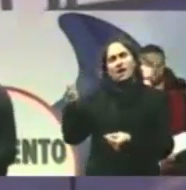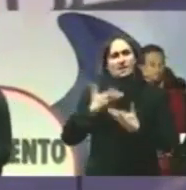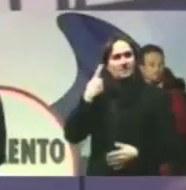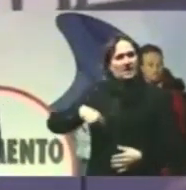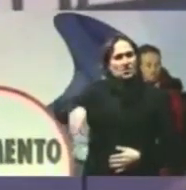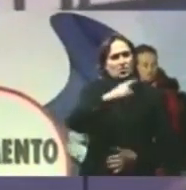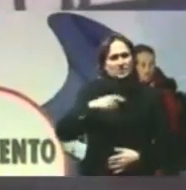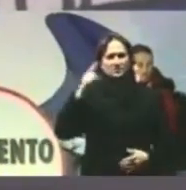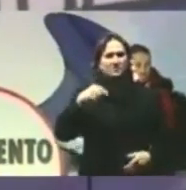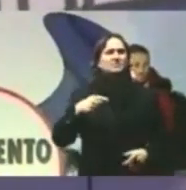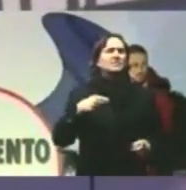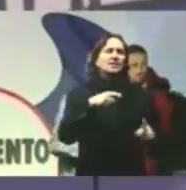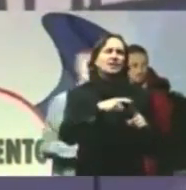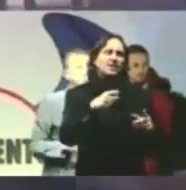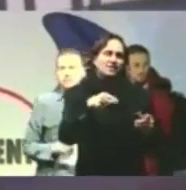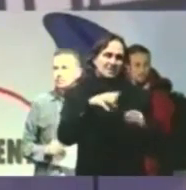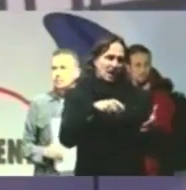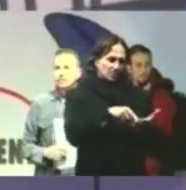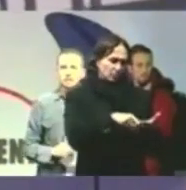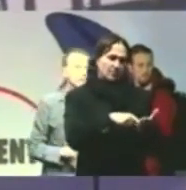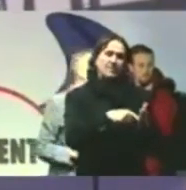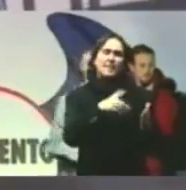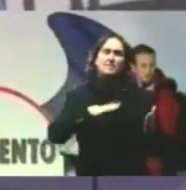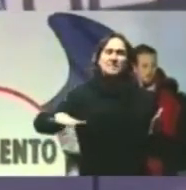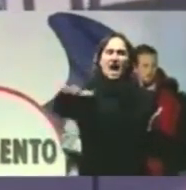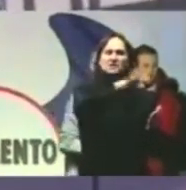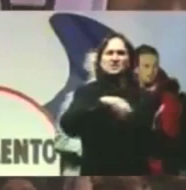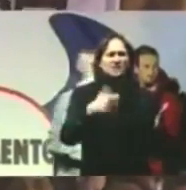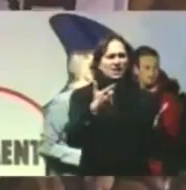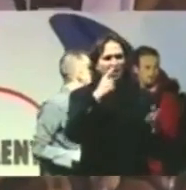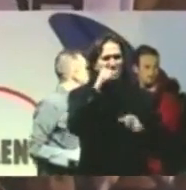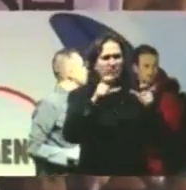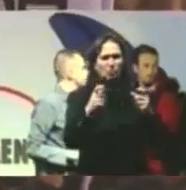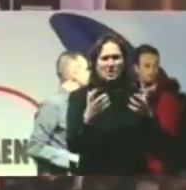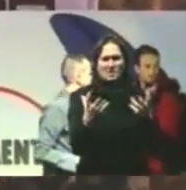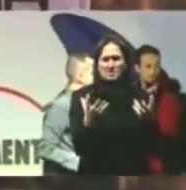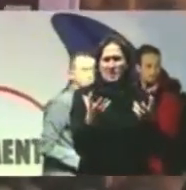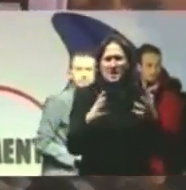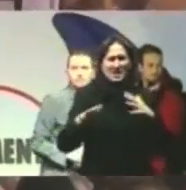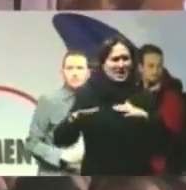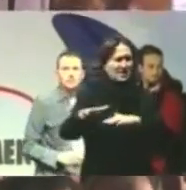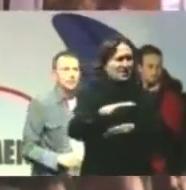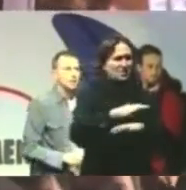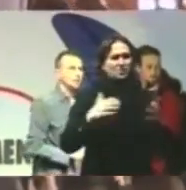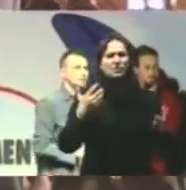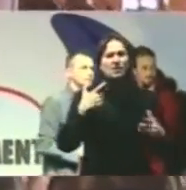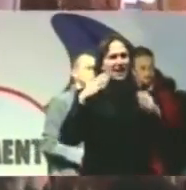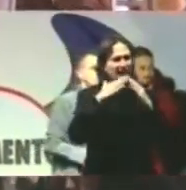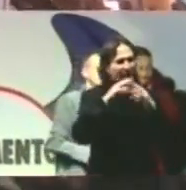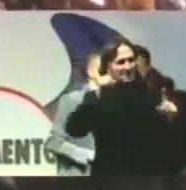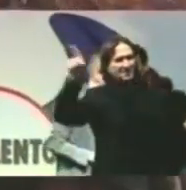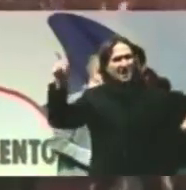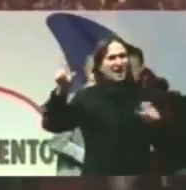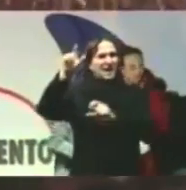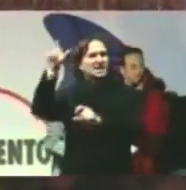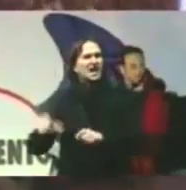La piazza è stracolma di persone meravigliose. A casa ci sono italiani meravigliosi